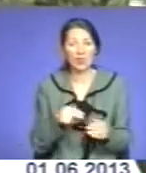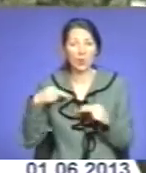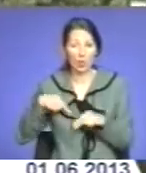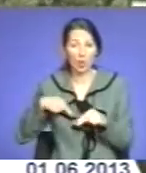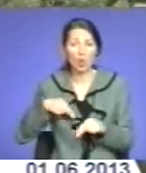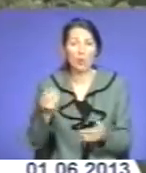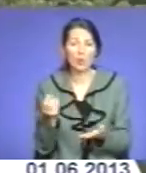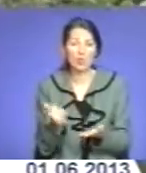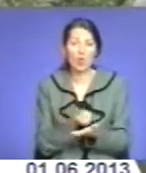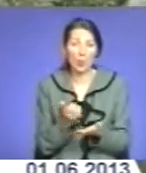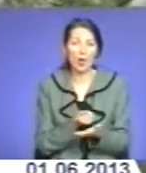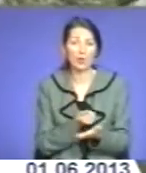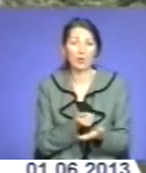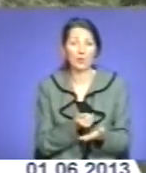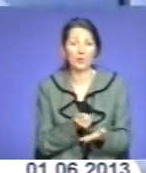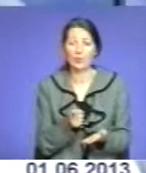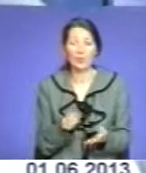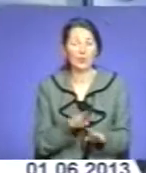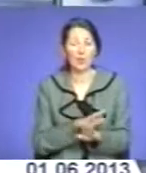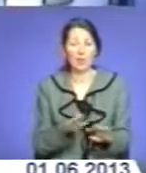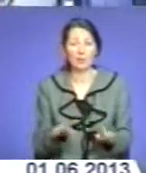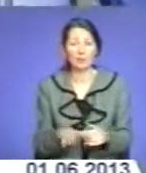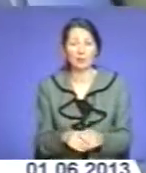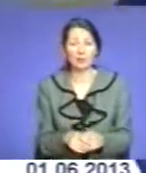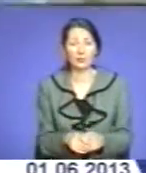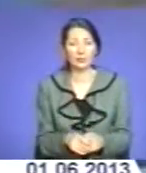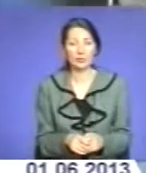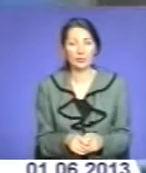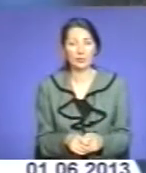заробляють. Так що ні.